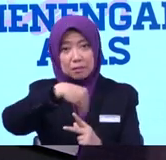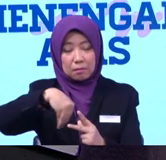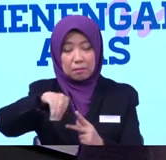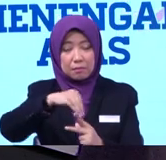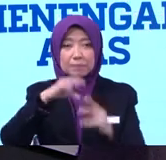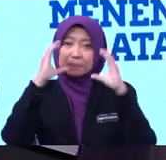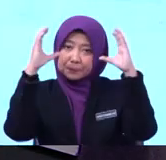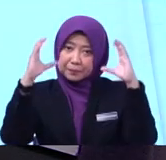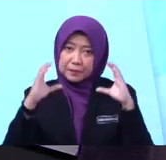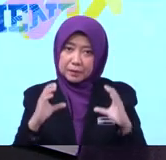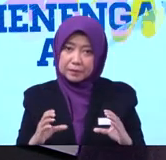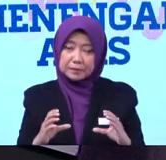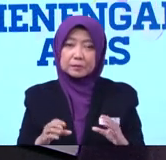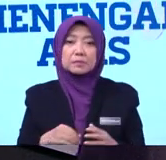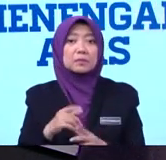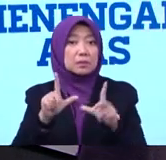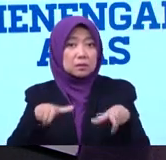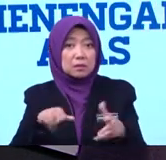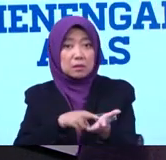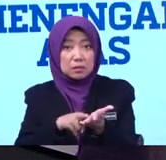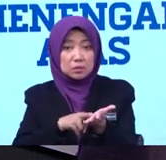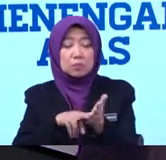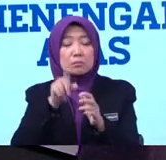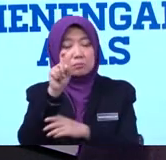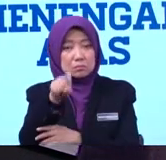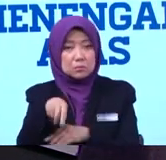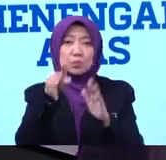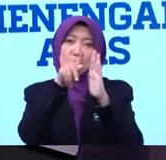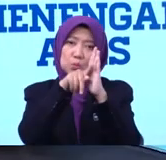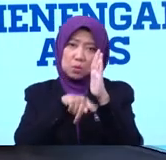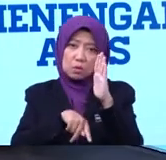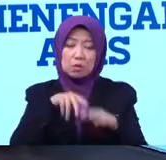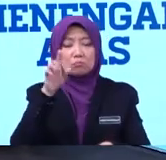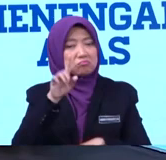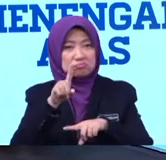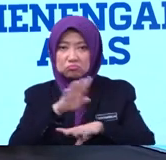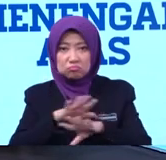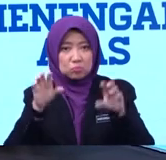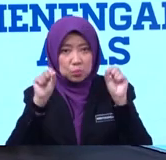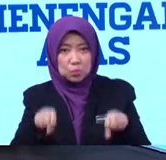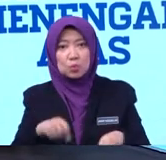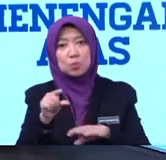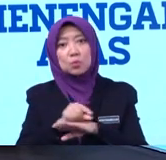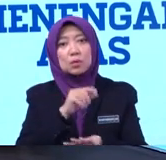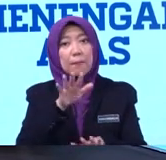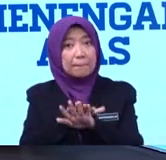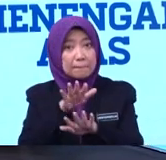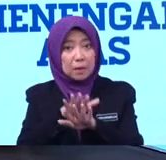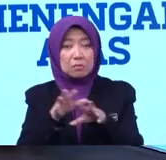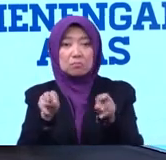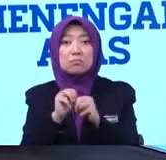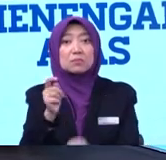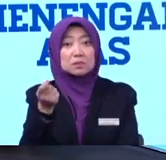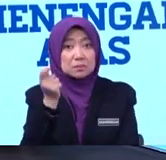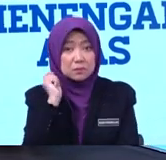menyembuh tadi kena kurangkanlah tidak boleh digunakan dalam keadaan yang banyak seperti apa yang kita lakukan seperti tadi